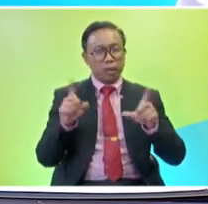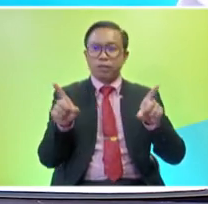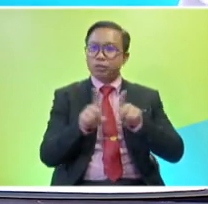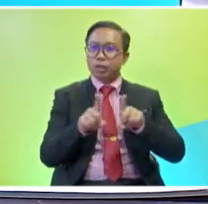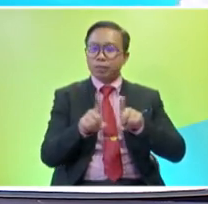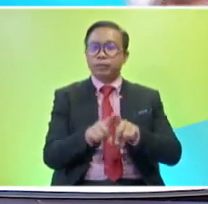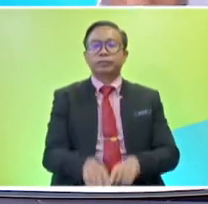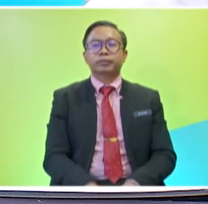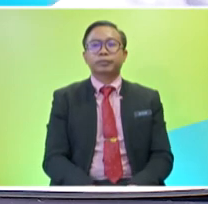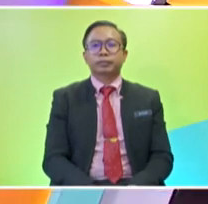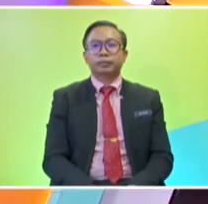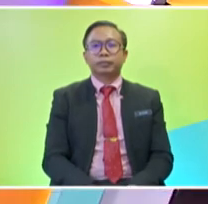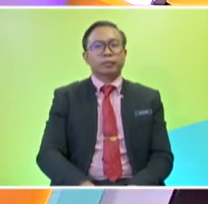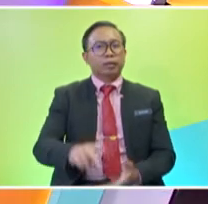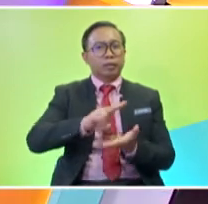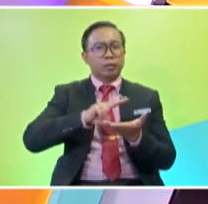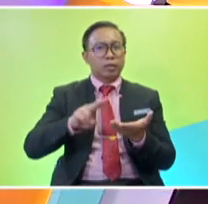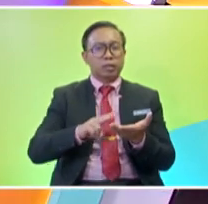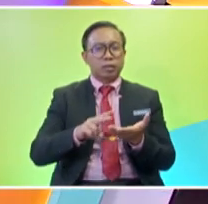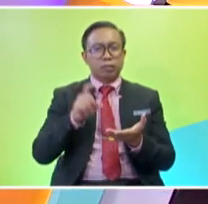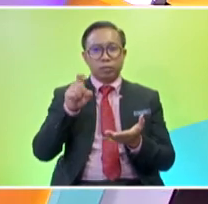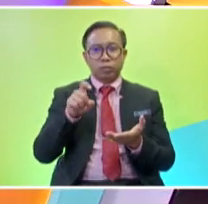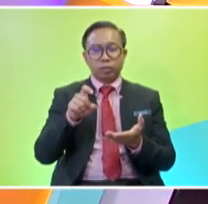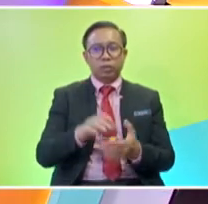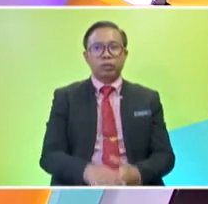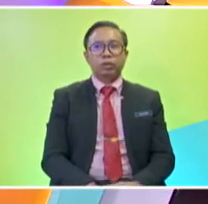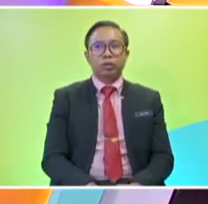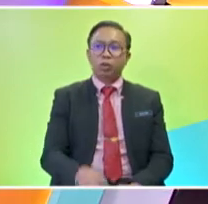jadi bacaannya perlu ditulis